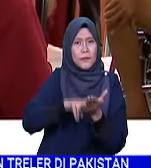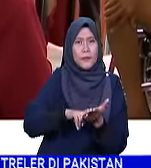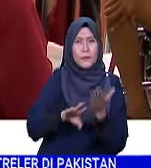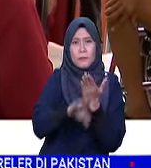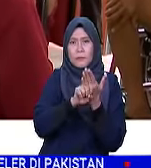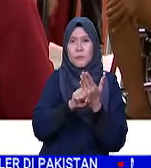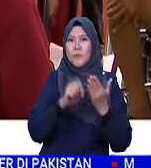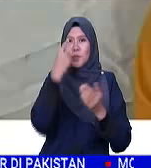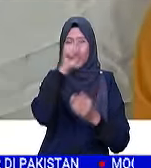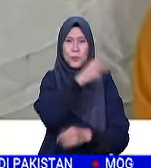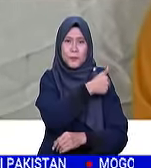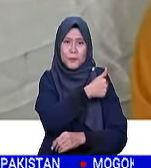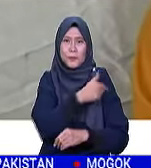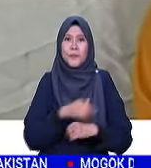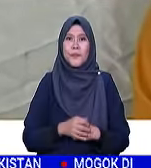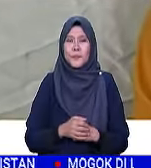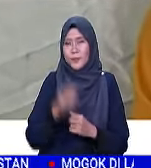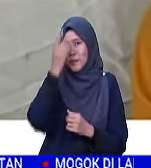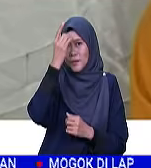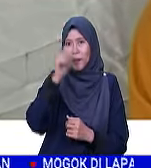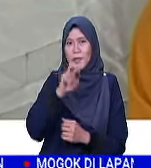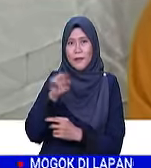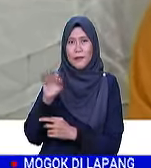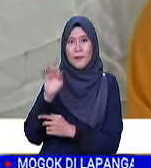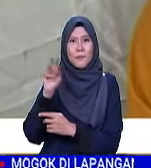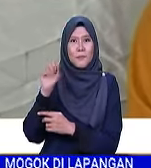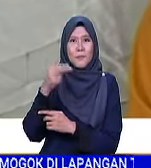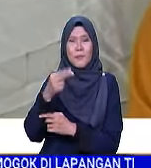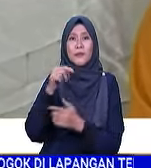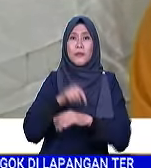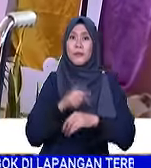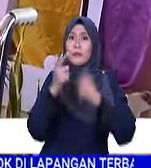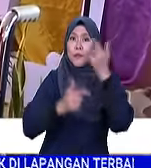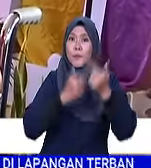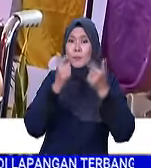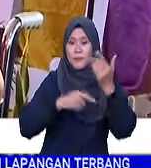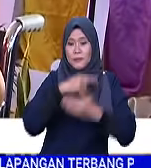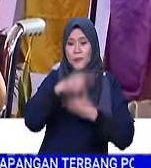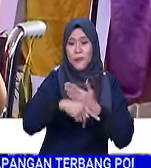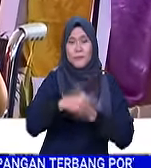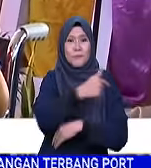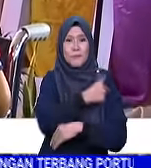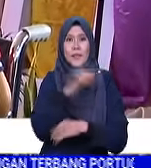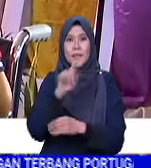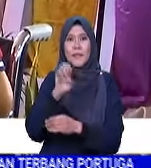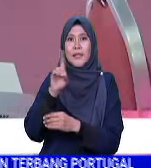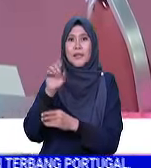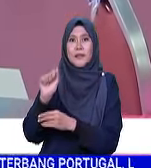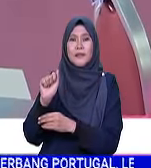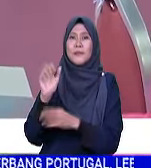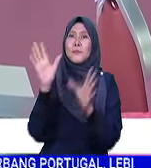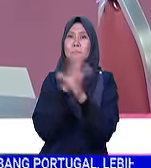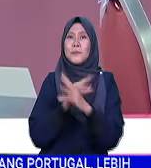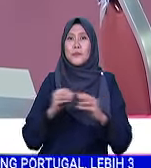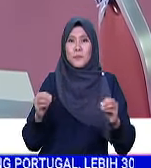mendaftar untuk vaksinasi. Datuk Seri Fatimah berkata demikian semasa lawatan ke program vaksinasi Desa Bina Diri di